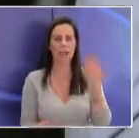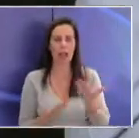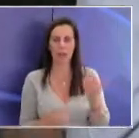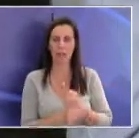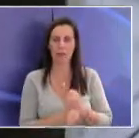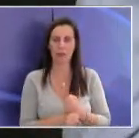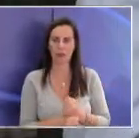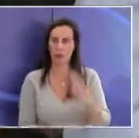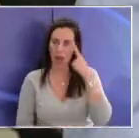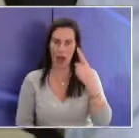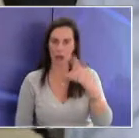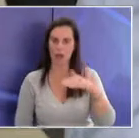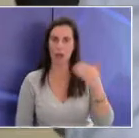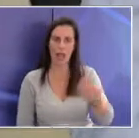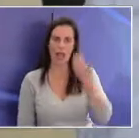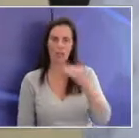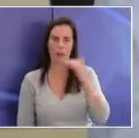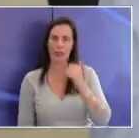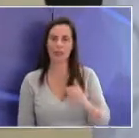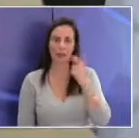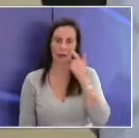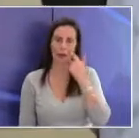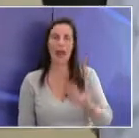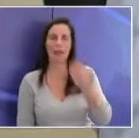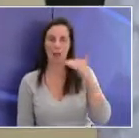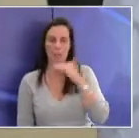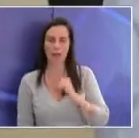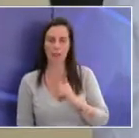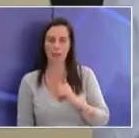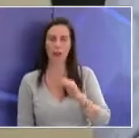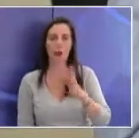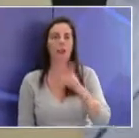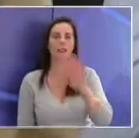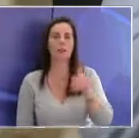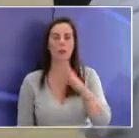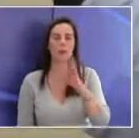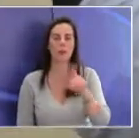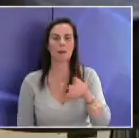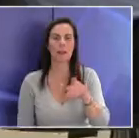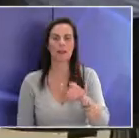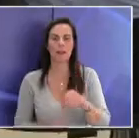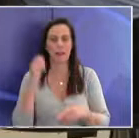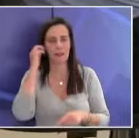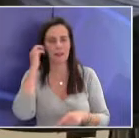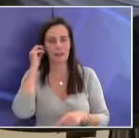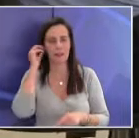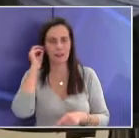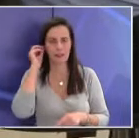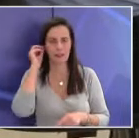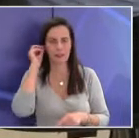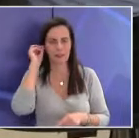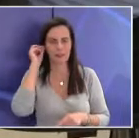זה יוצא? לדעתי, אם יהיה זה רק לפני פסח. רק לפני פסח? אולי, כן. אולי זה ביבי. לא? רגע, קח את